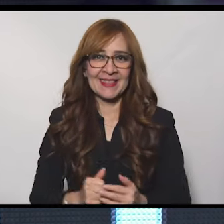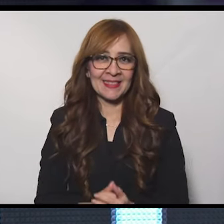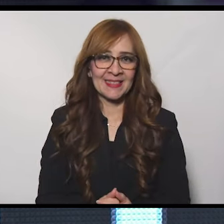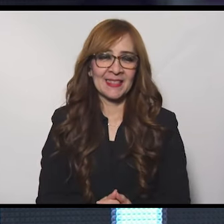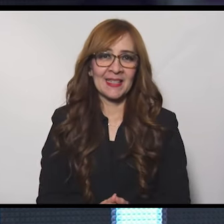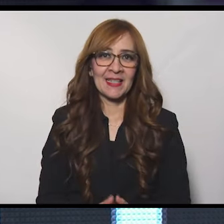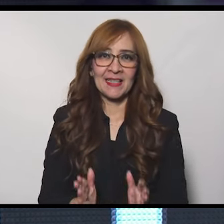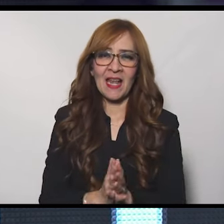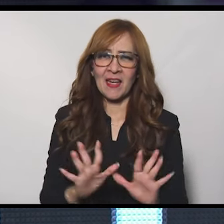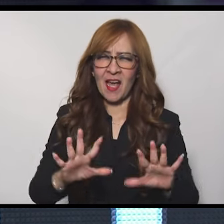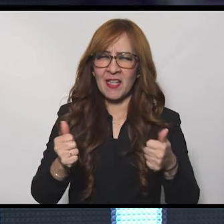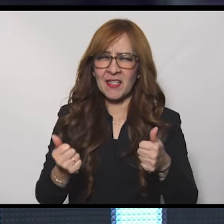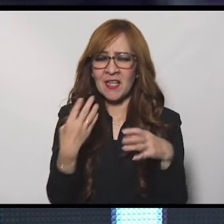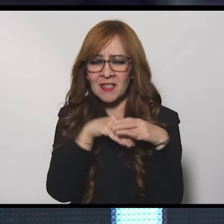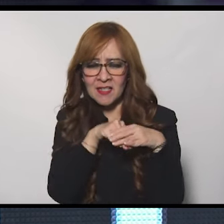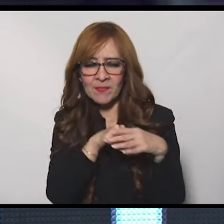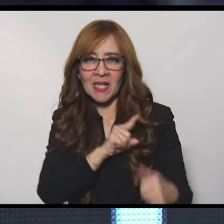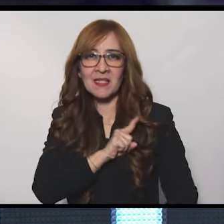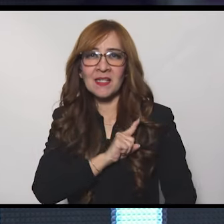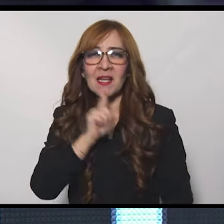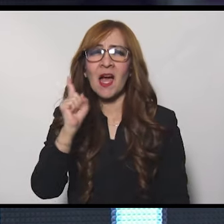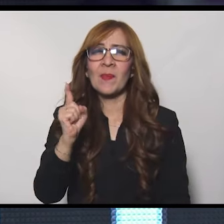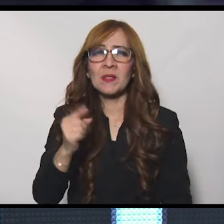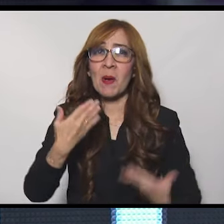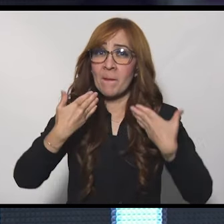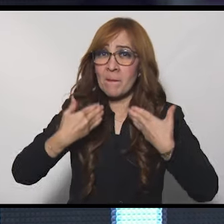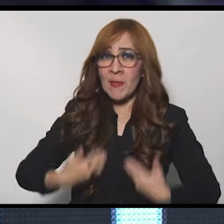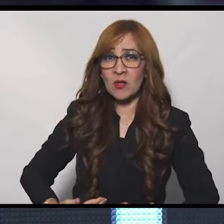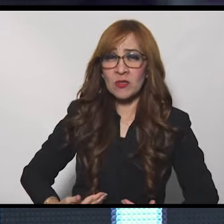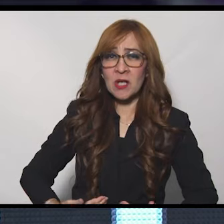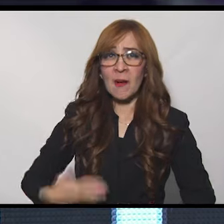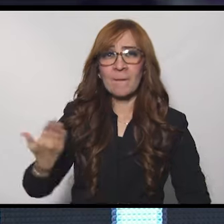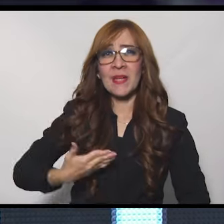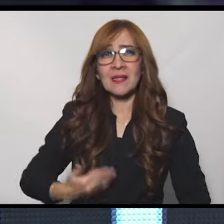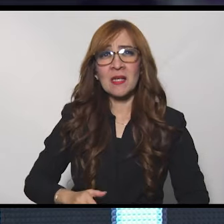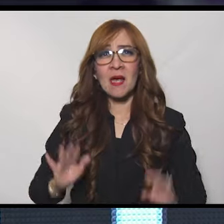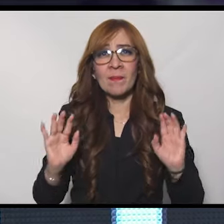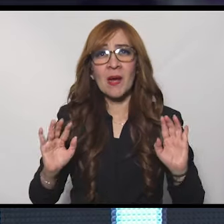Yang hasilnya disimpan sendiri karena manusia identik itu dengan egonya.